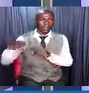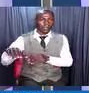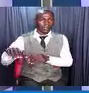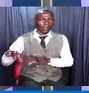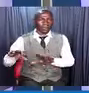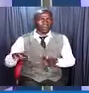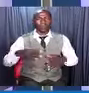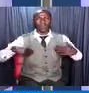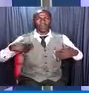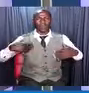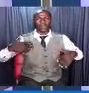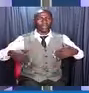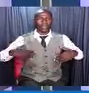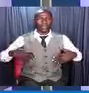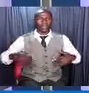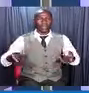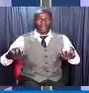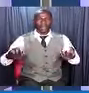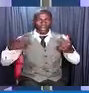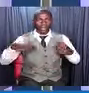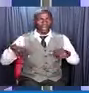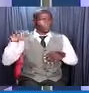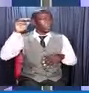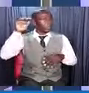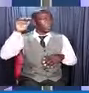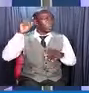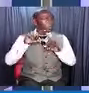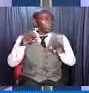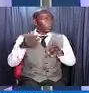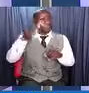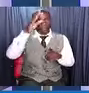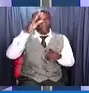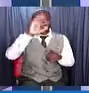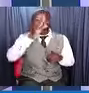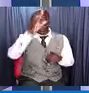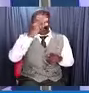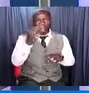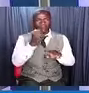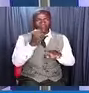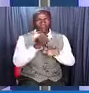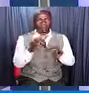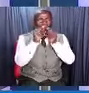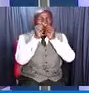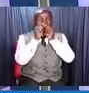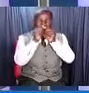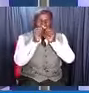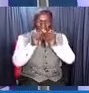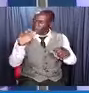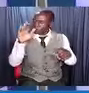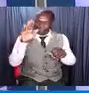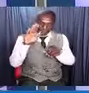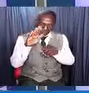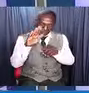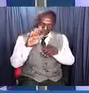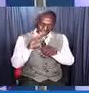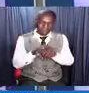starehe. And left all pleasures. Muko kusikiliza la Mungu. To come and listen to that of God. Mungu wa mwanzilishi awabariki sana. May the